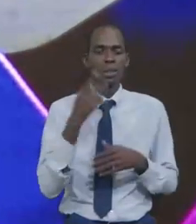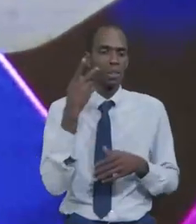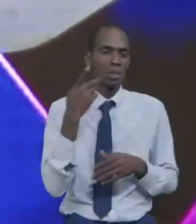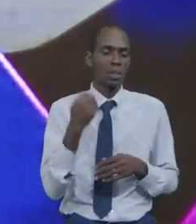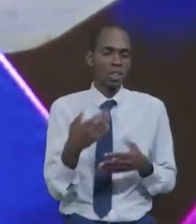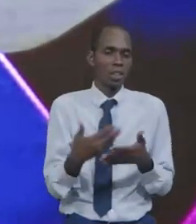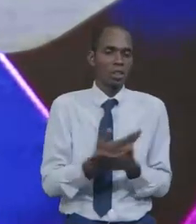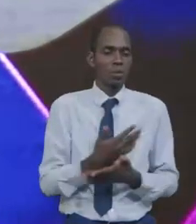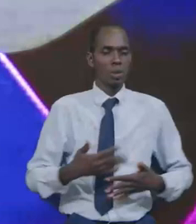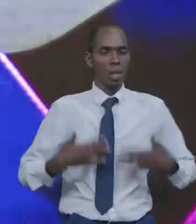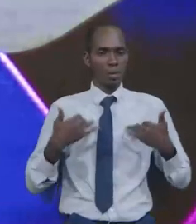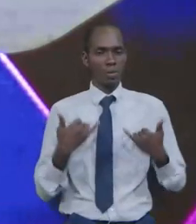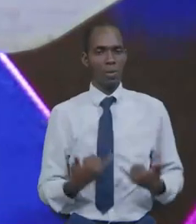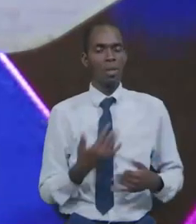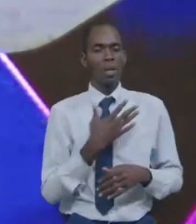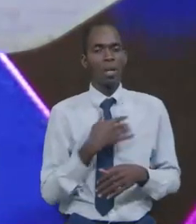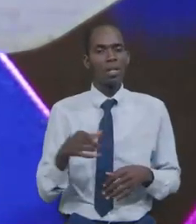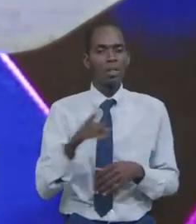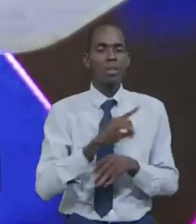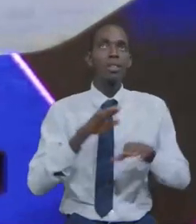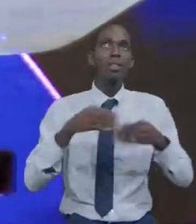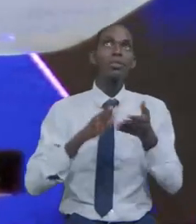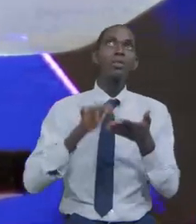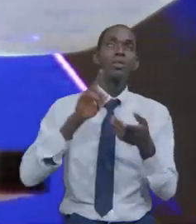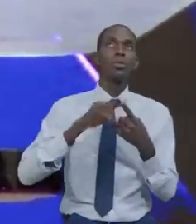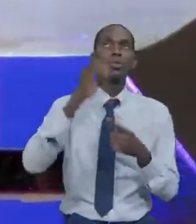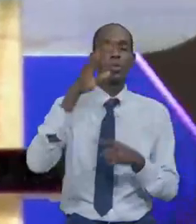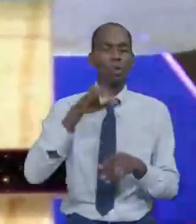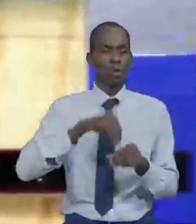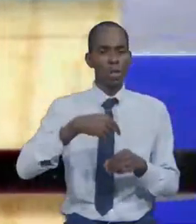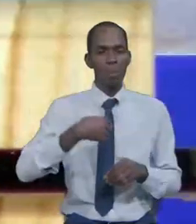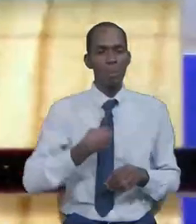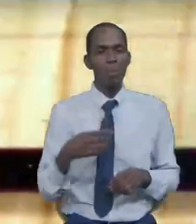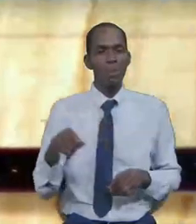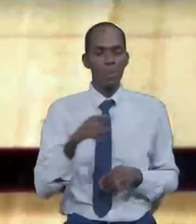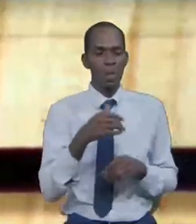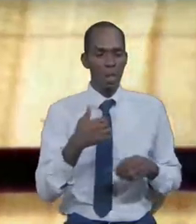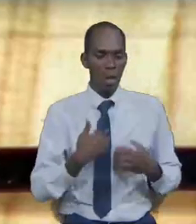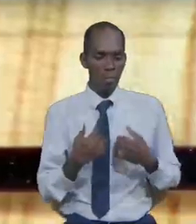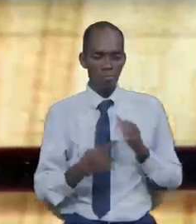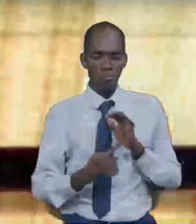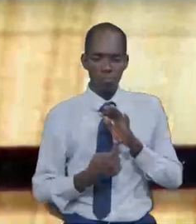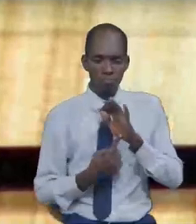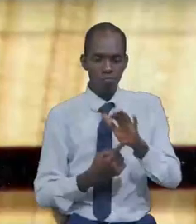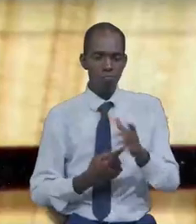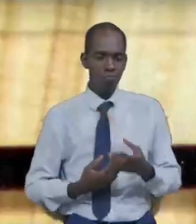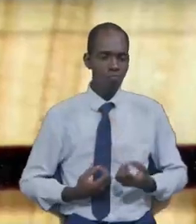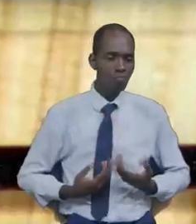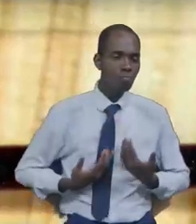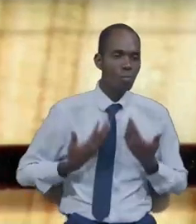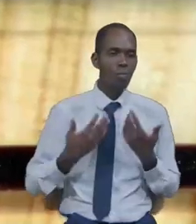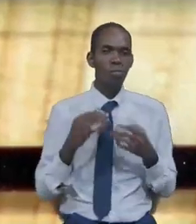l'ancienne vie et ils ont glorifié Dieu à mon sujet. Il a manifesté le zèle